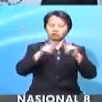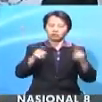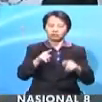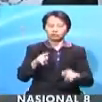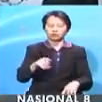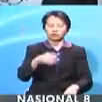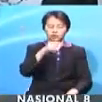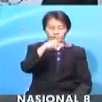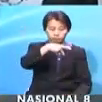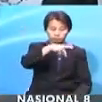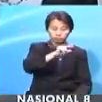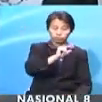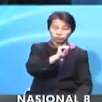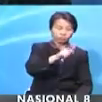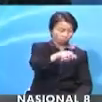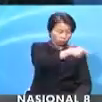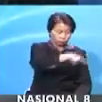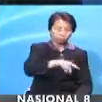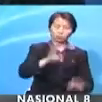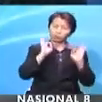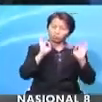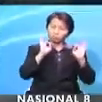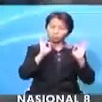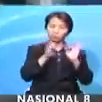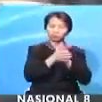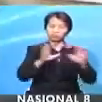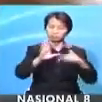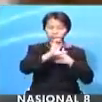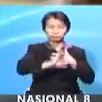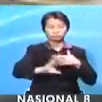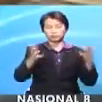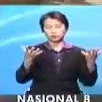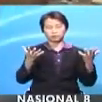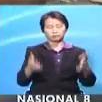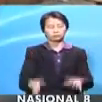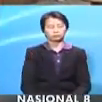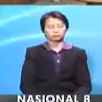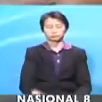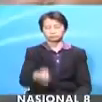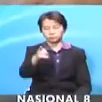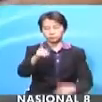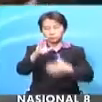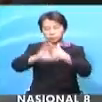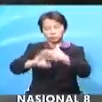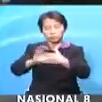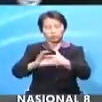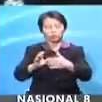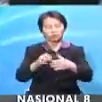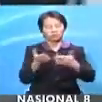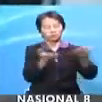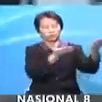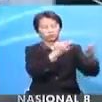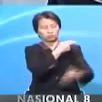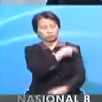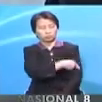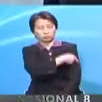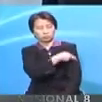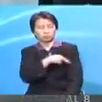anggota pjr tidak dikenal bangsa dirawat di Hospital Sultan Nabawiyah